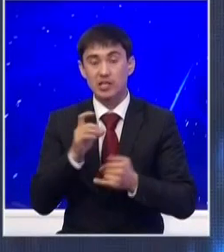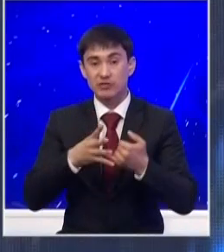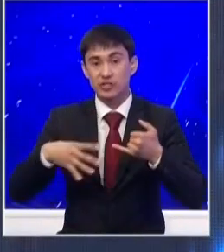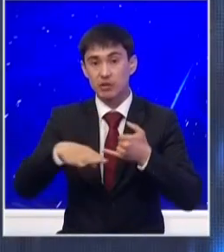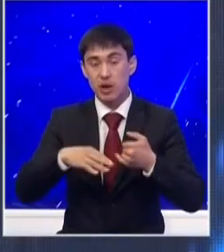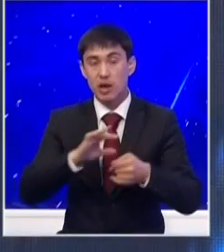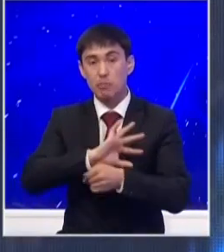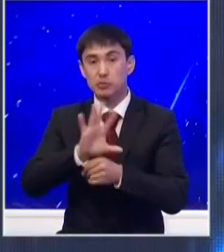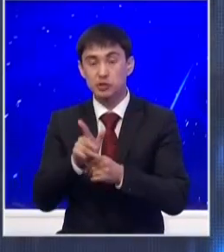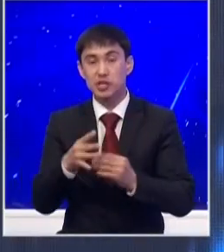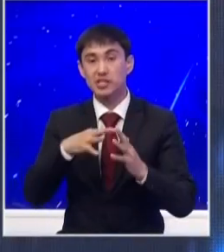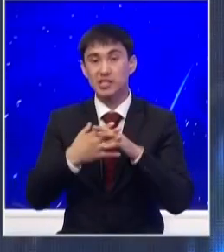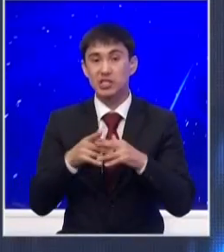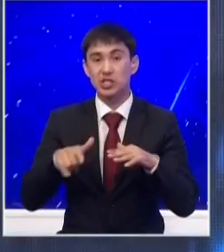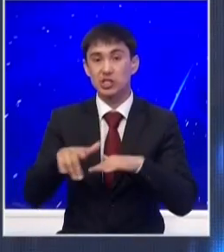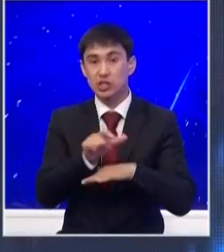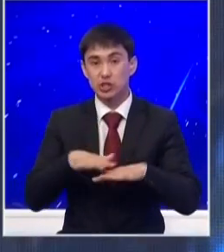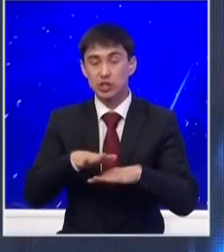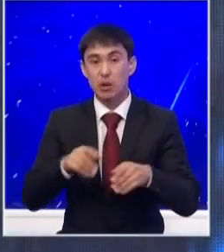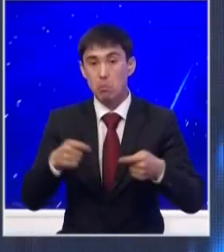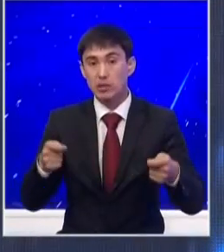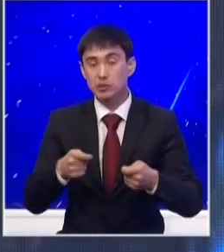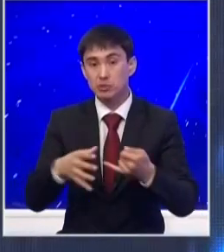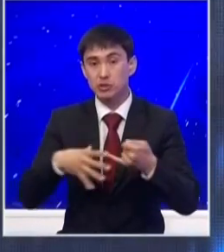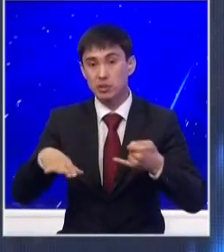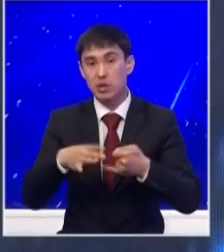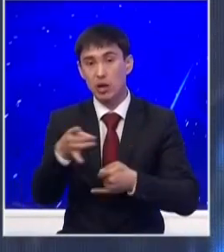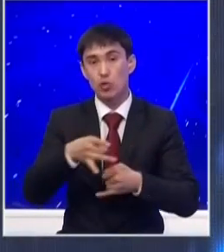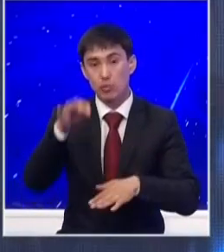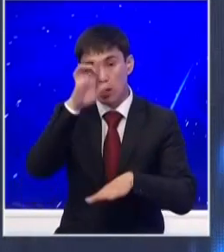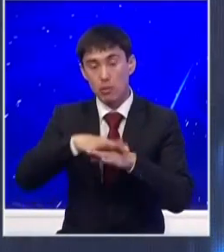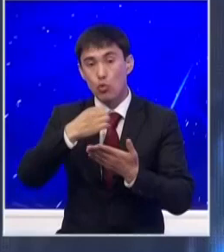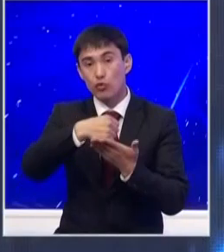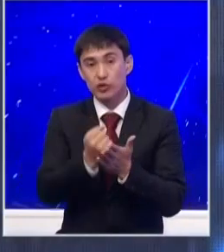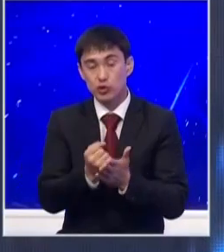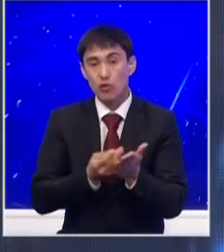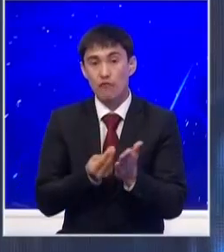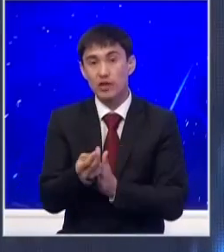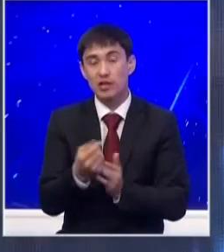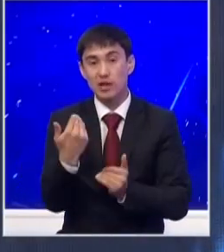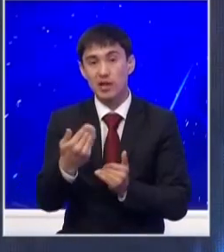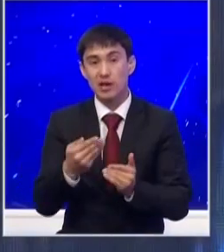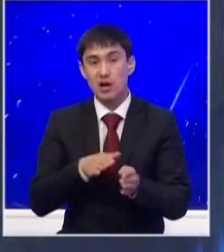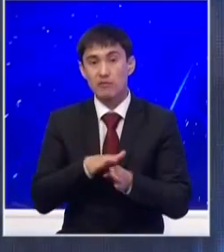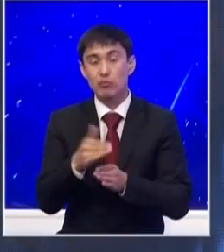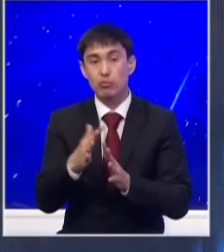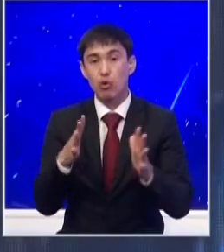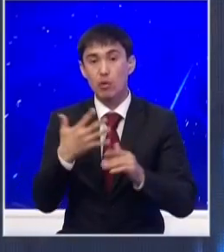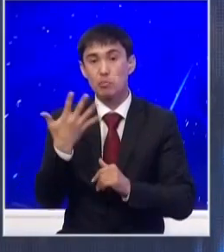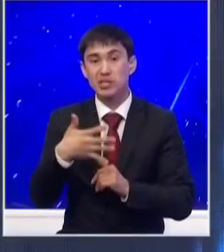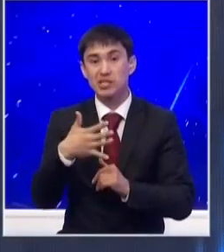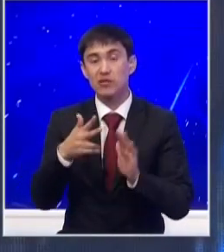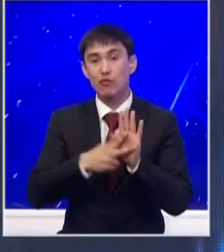земель Для обеспечения сельских жителей пастбищными угодьями районам акиматом утверждено и выделено для эксплуатации более